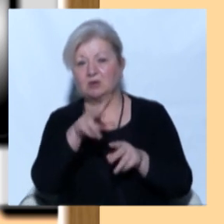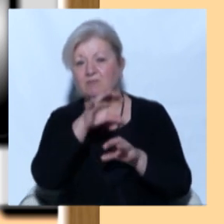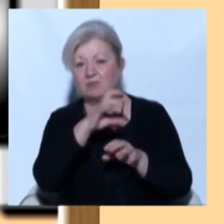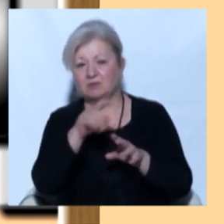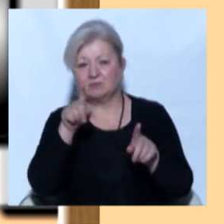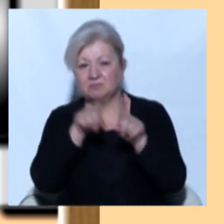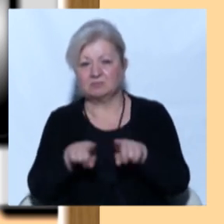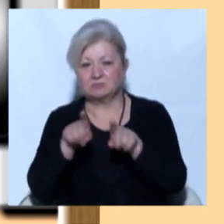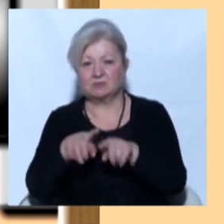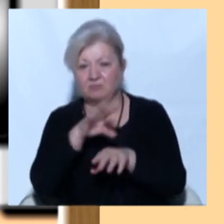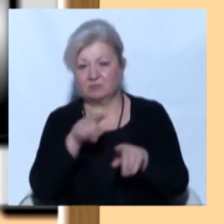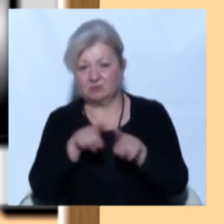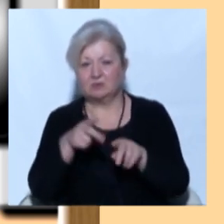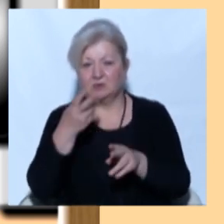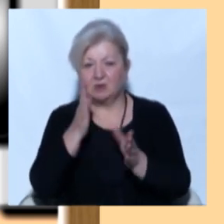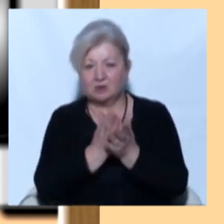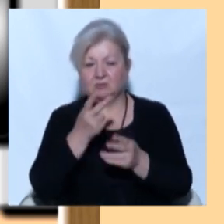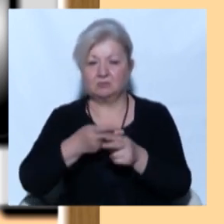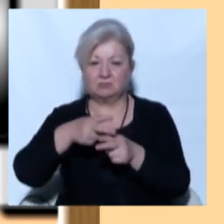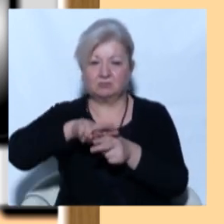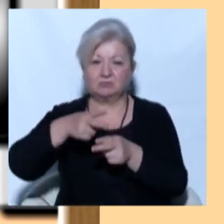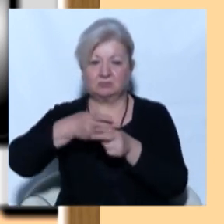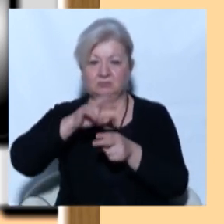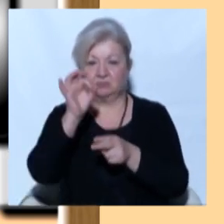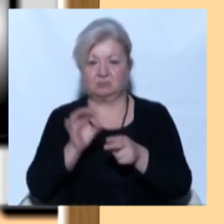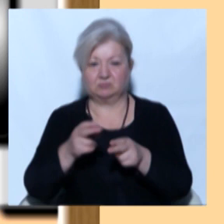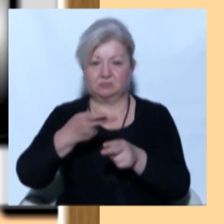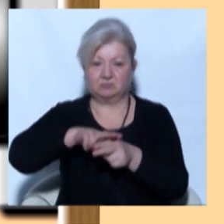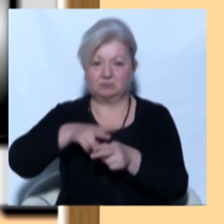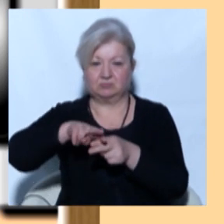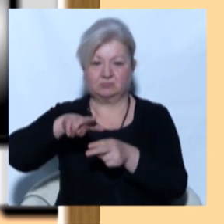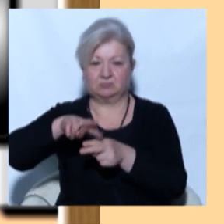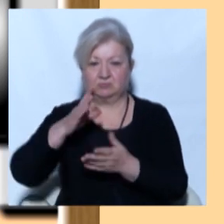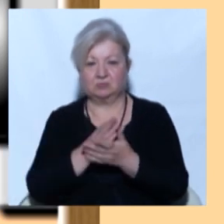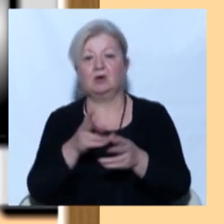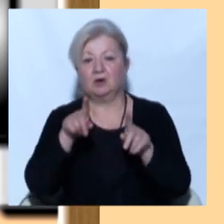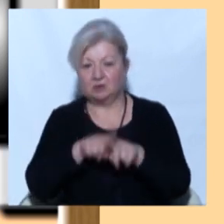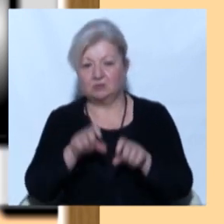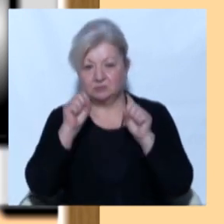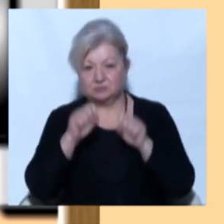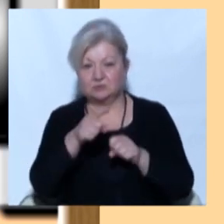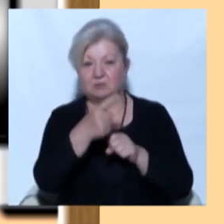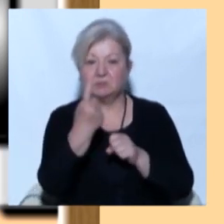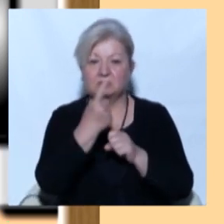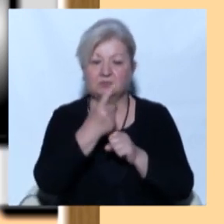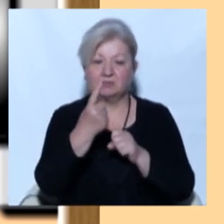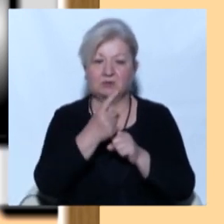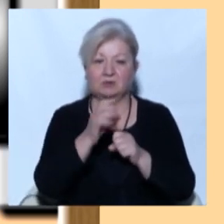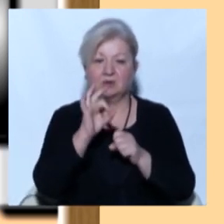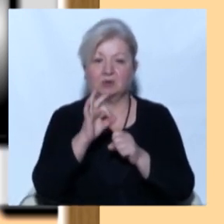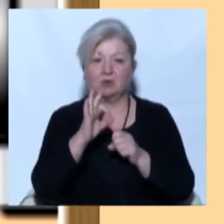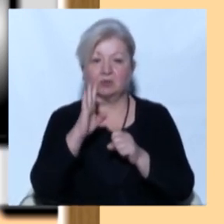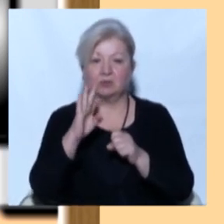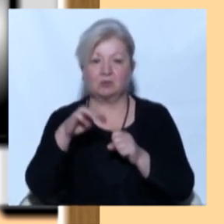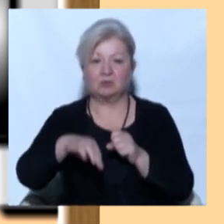აღემატებიან სიხშირით ერთმანეთს. ისევ ასევე თქვათ, იგივე პირველი ოქტავის დო, მეორე ოქტავის დო სიხშირე ორჯერ